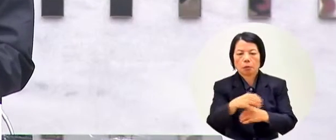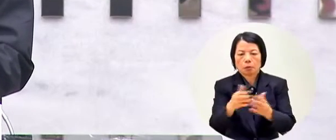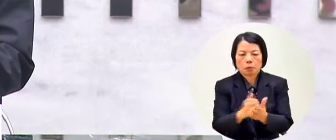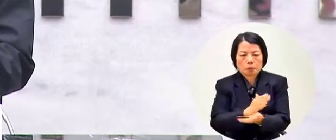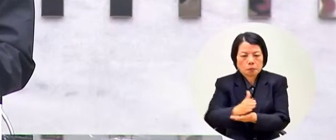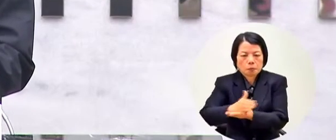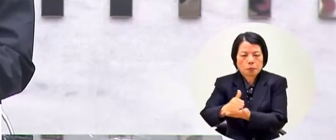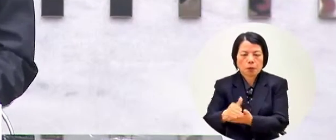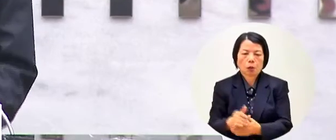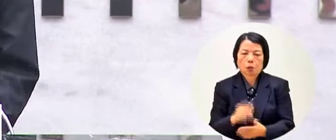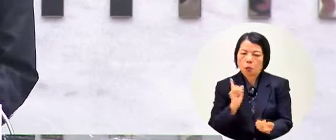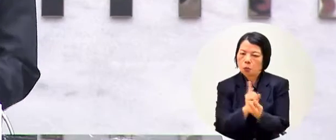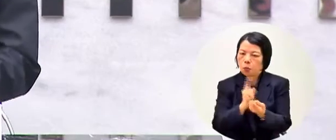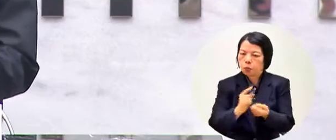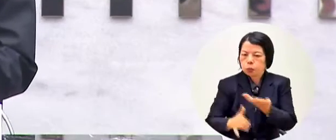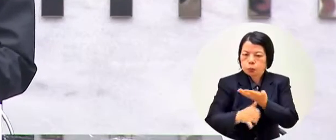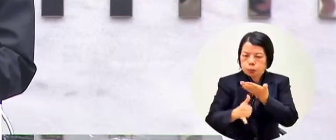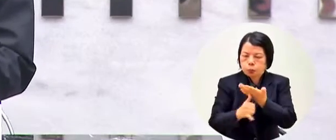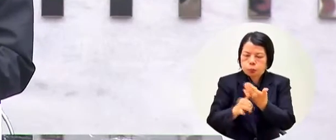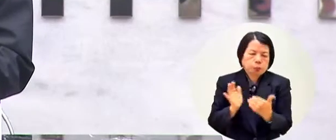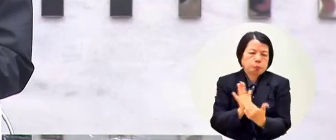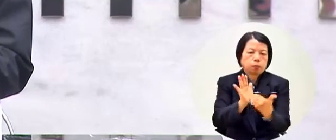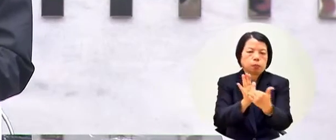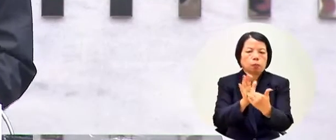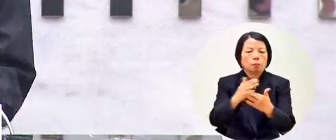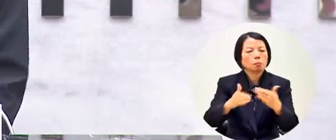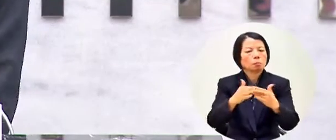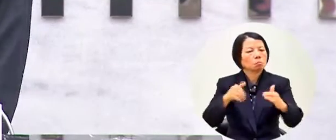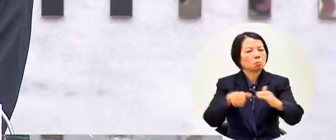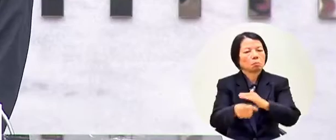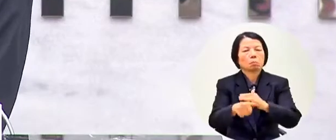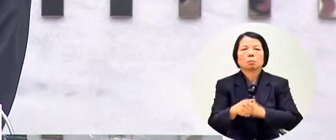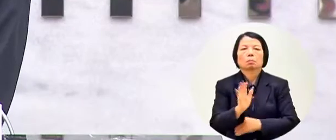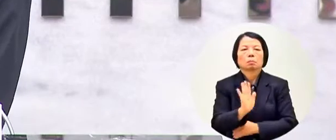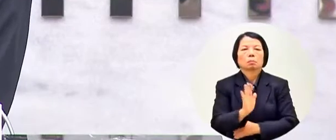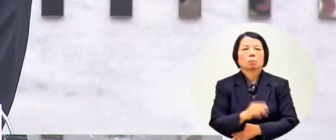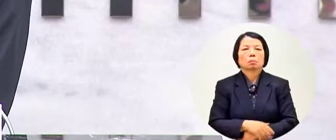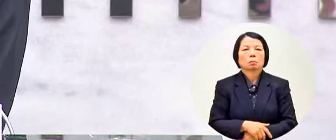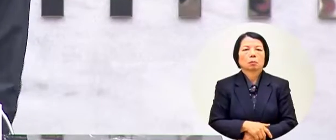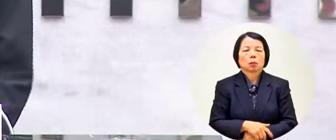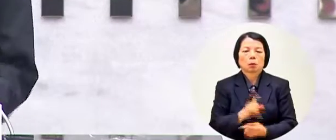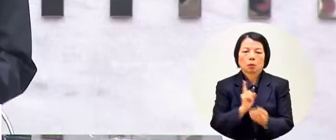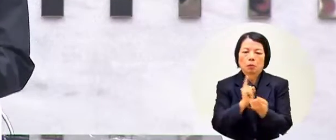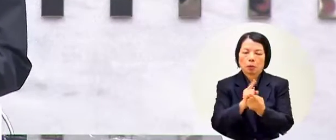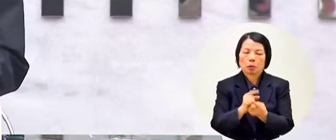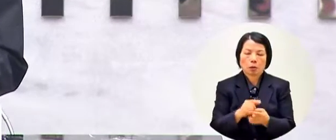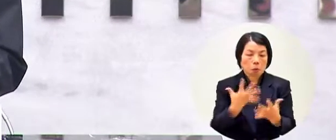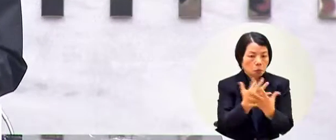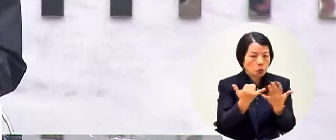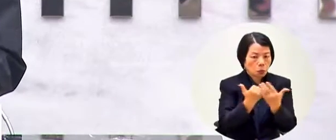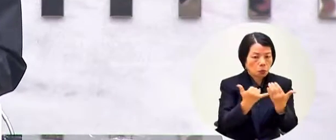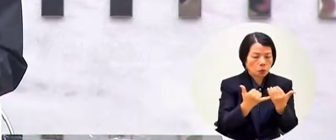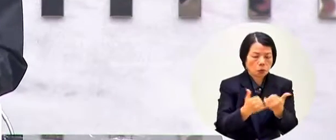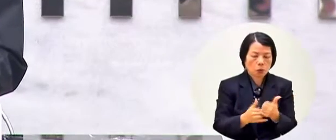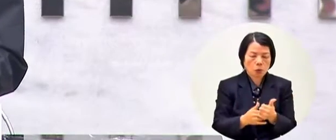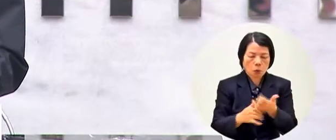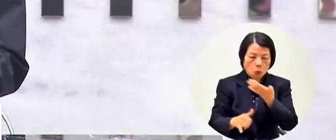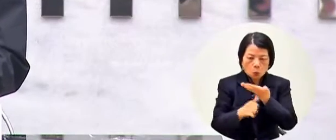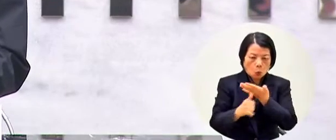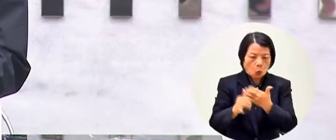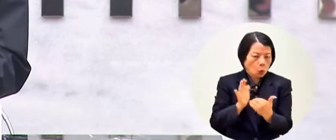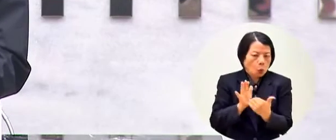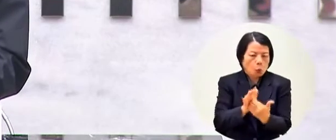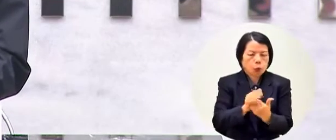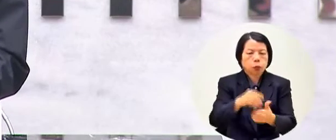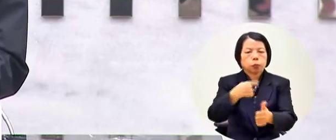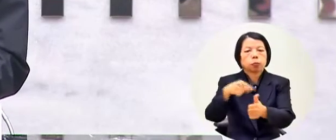防堵毒品进入校园。我们并要建立学生的防毒意识。对于当前